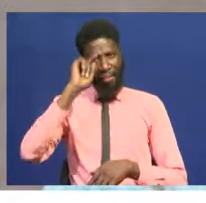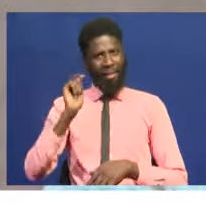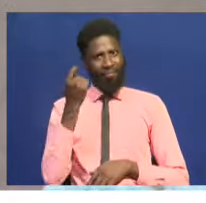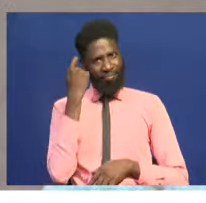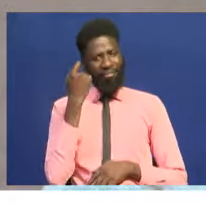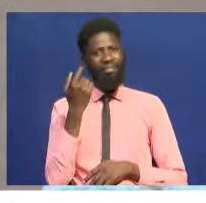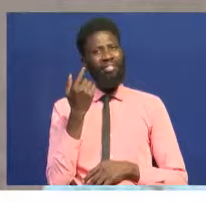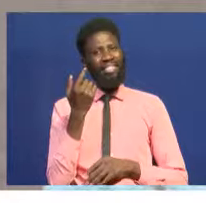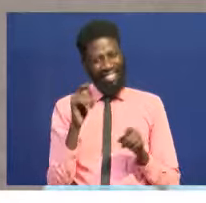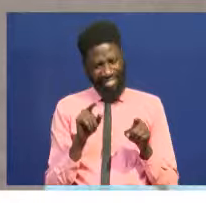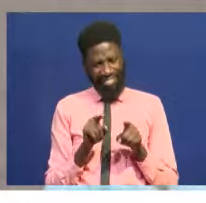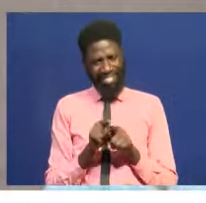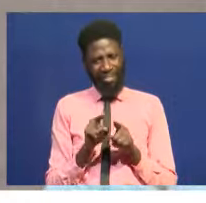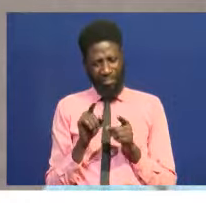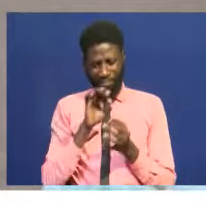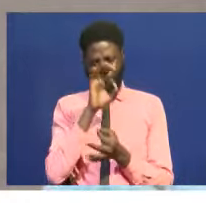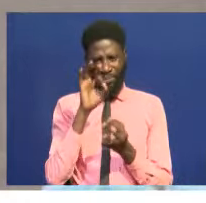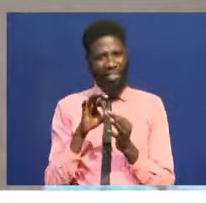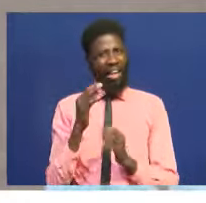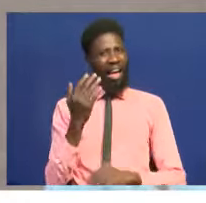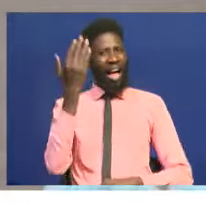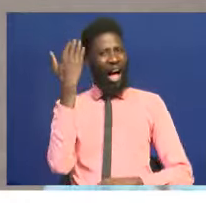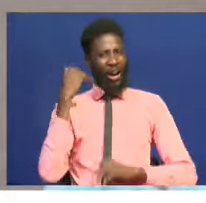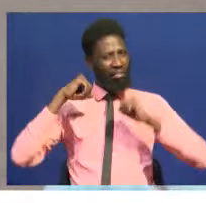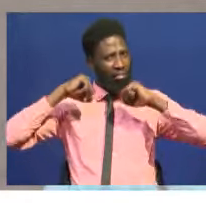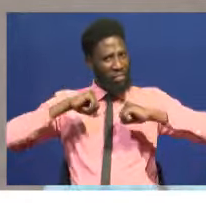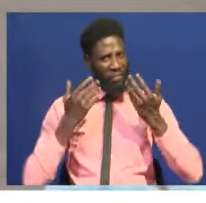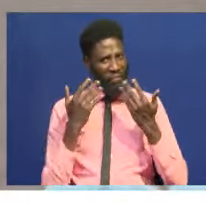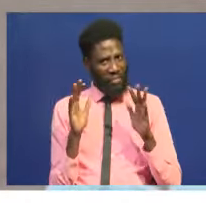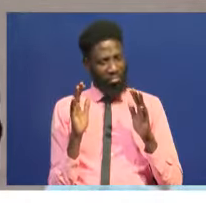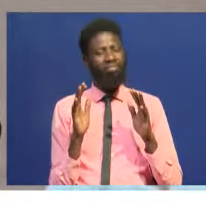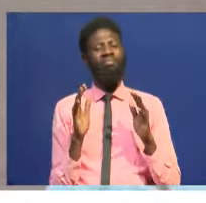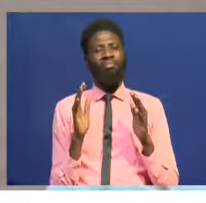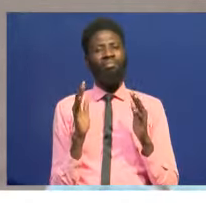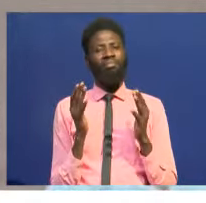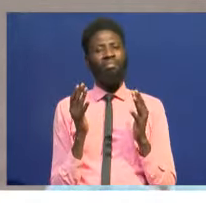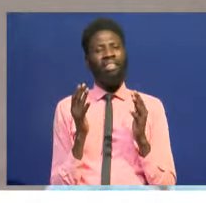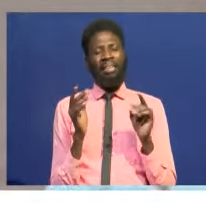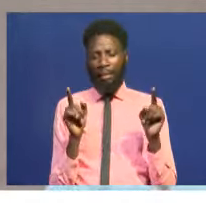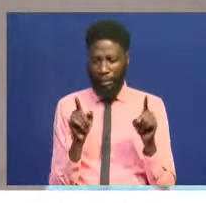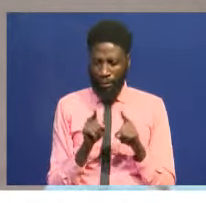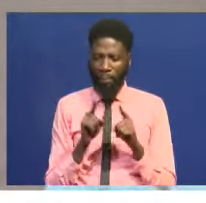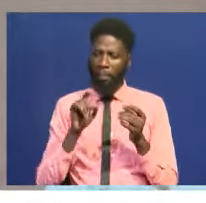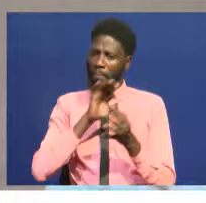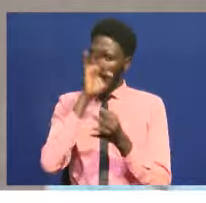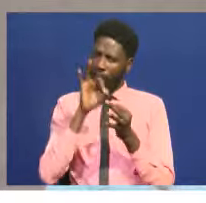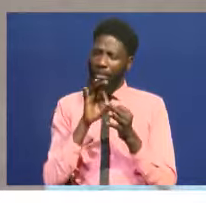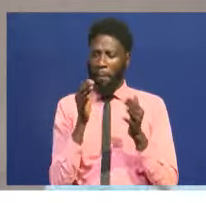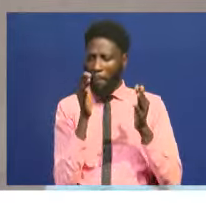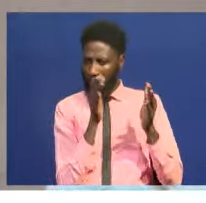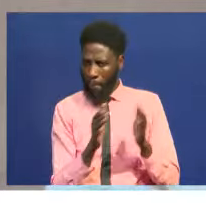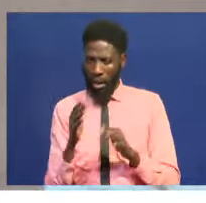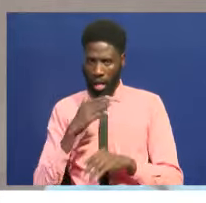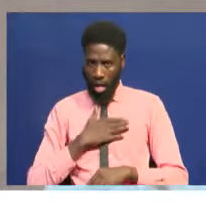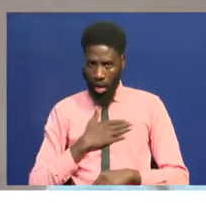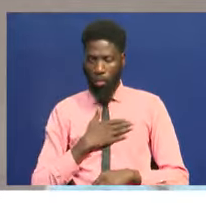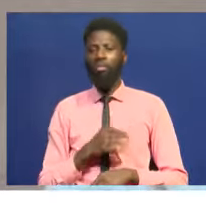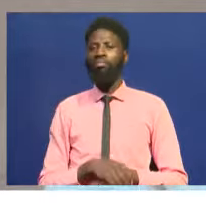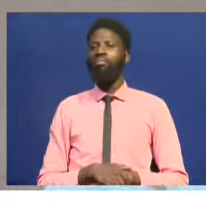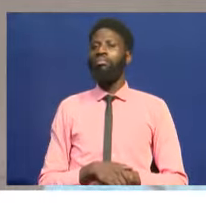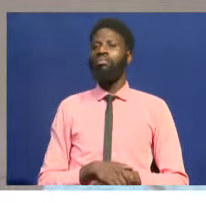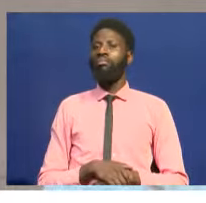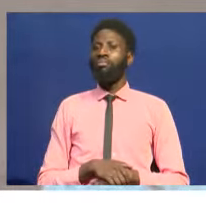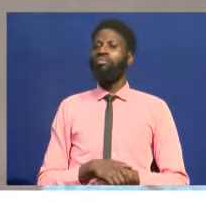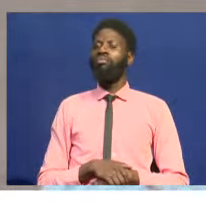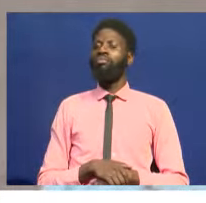kubaliana, na vile tumeweka taratibu mpya, huyu kijana tushampatia milioni tano tayari,